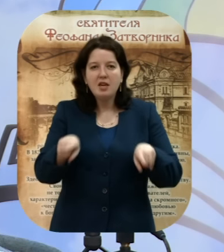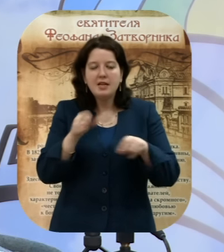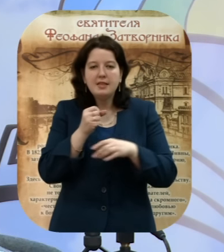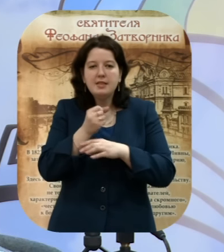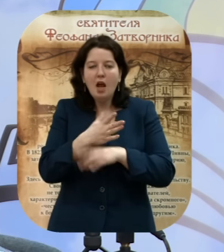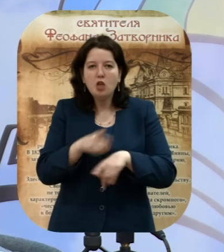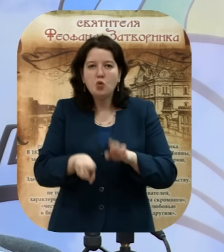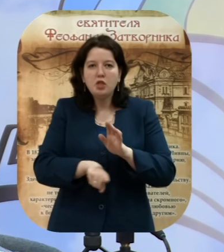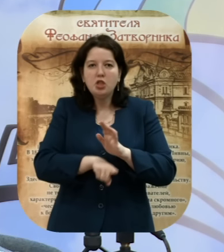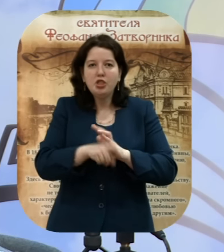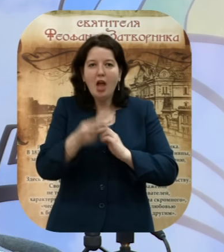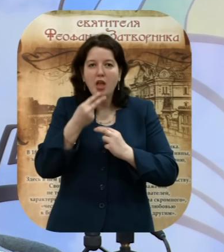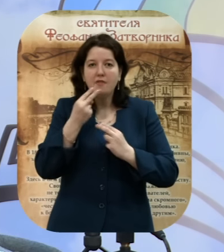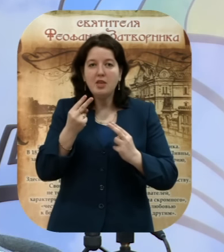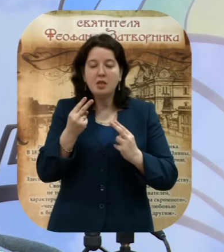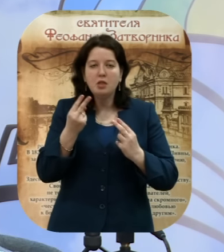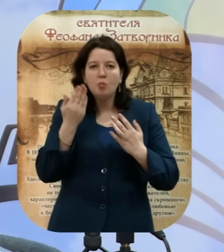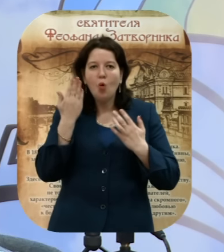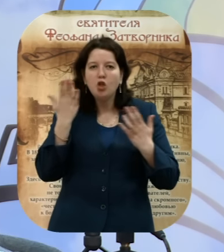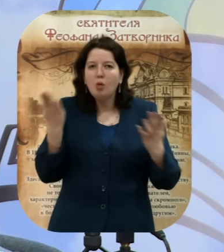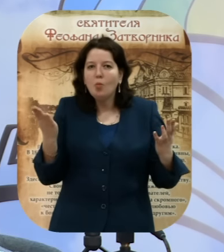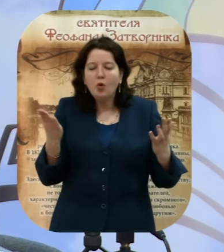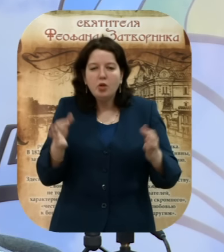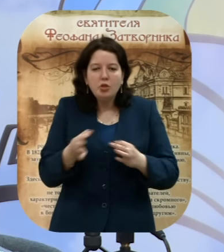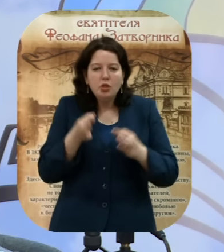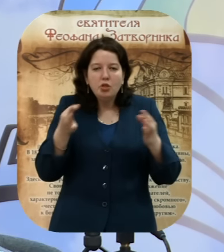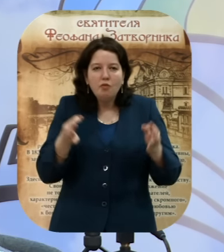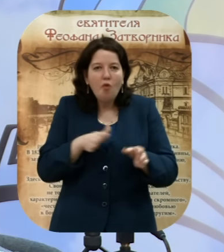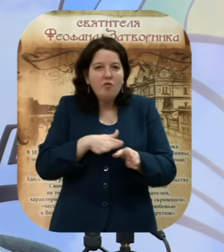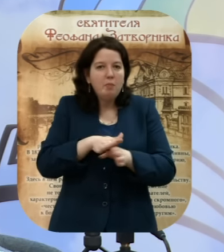Боже мой, да я ничего не могу